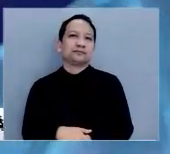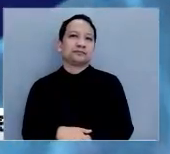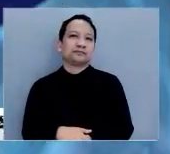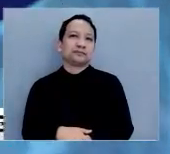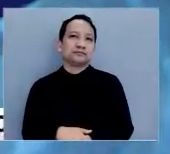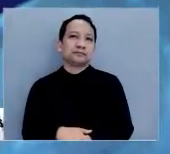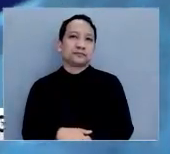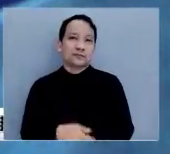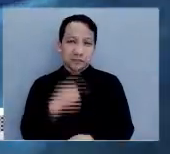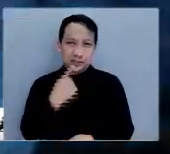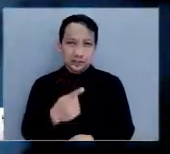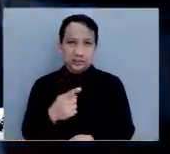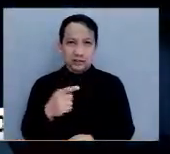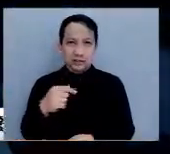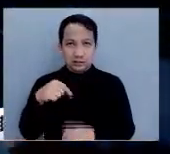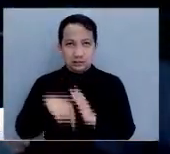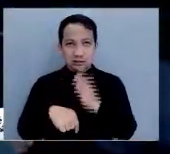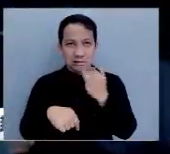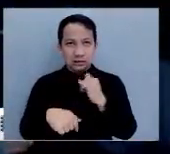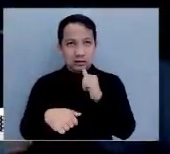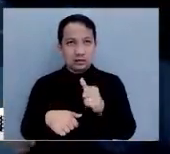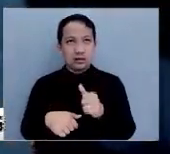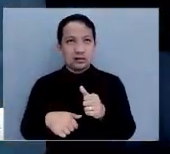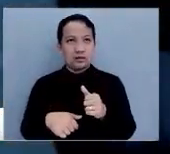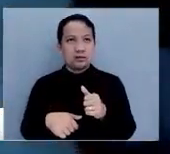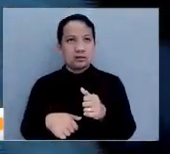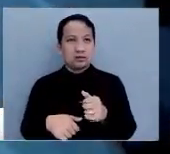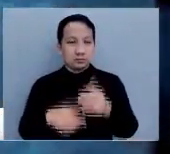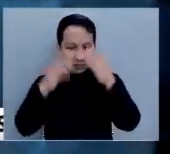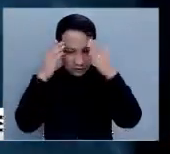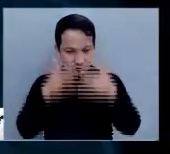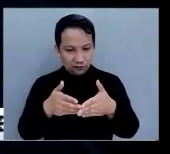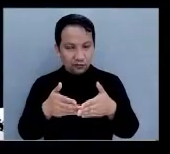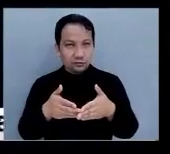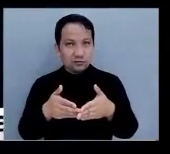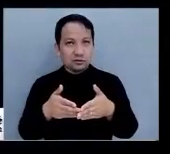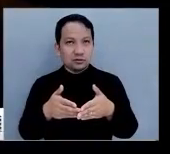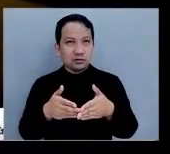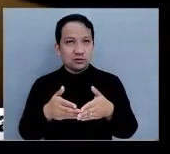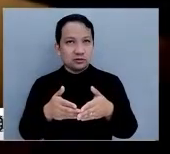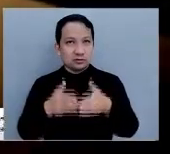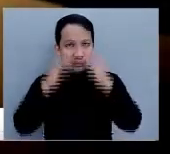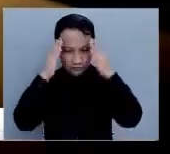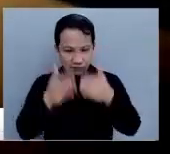Malalim ang hugot ni Abby kung bakit ganito katindi ang dedikasyon niya sa trabaho.